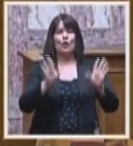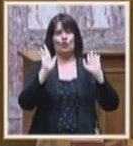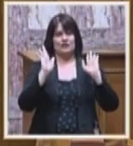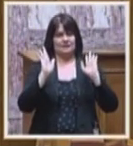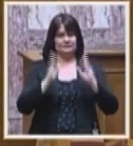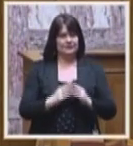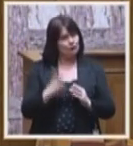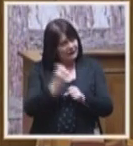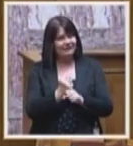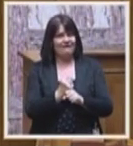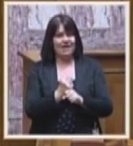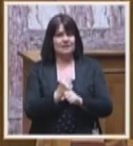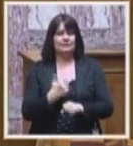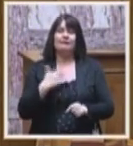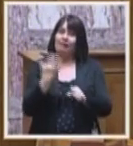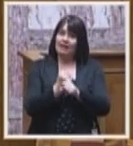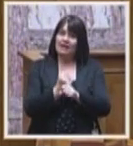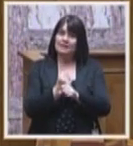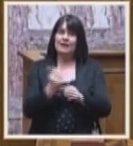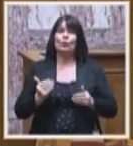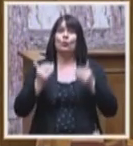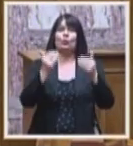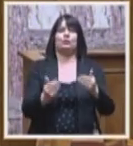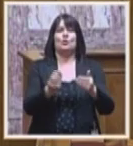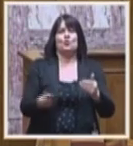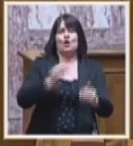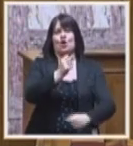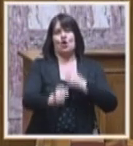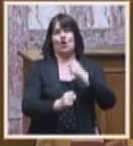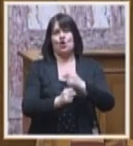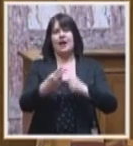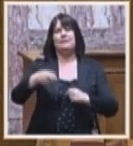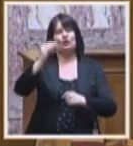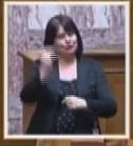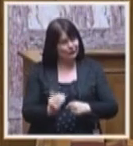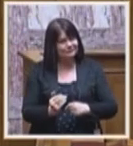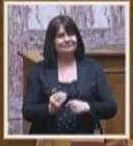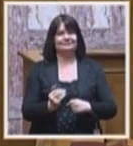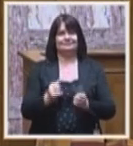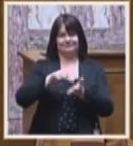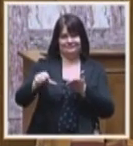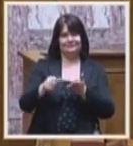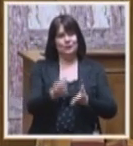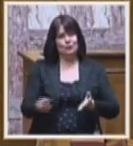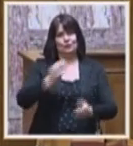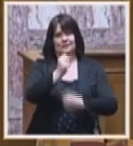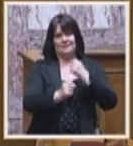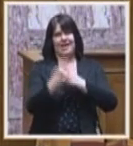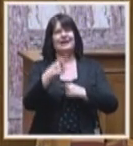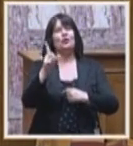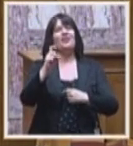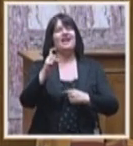μνημονίου. Πετύχαμε την επιμήκυνση και τη μείωση του επιτοκίου του δανείου των 110 δισεκατομμύριων